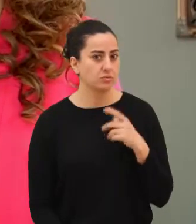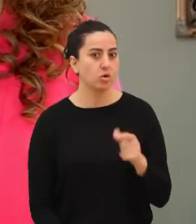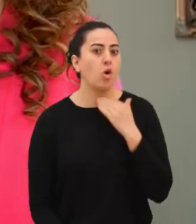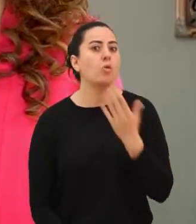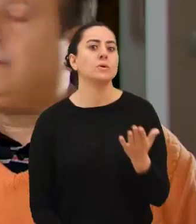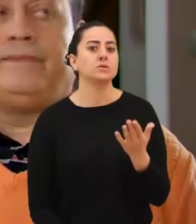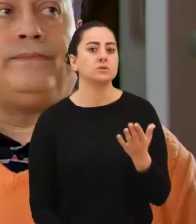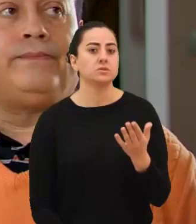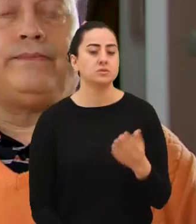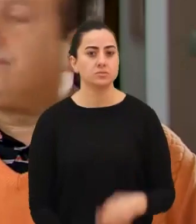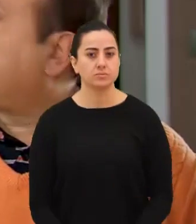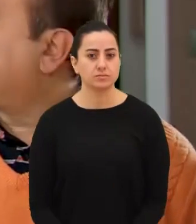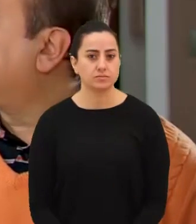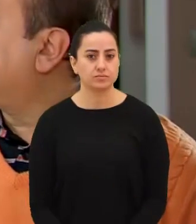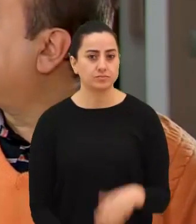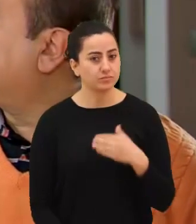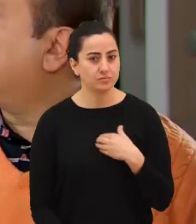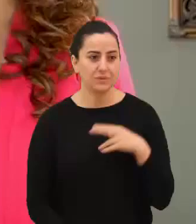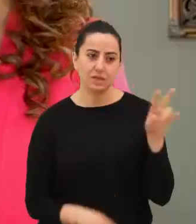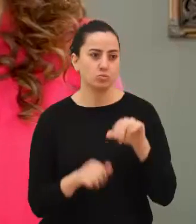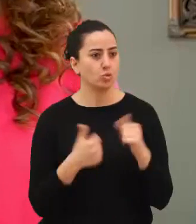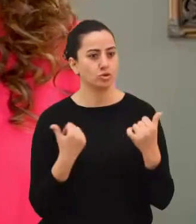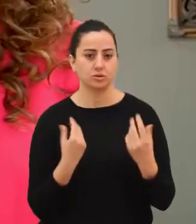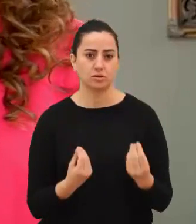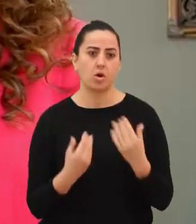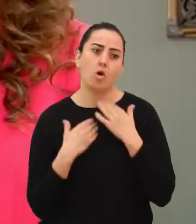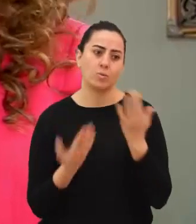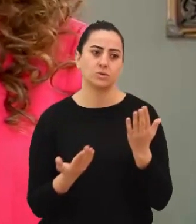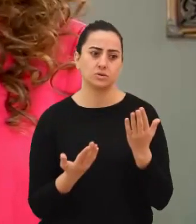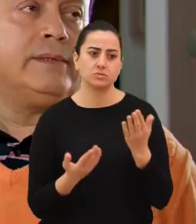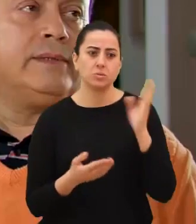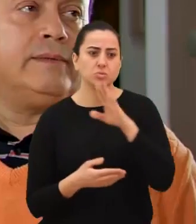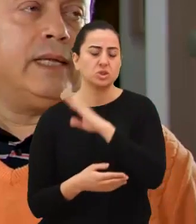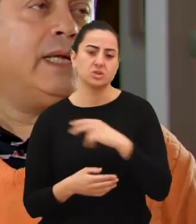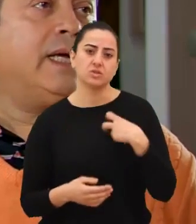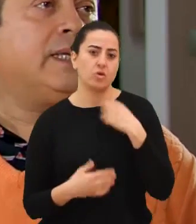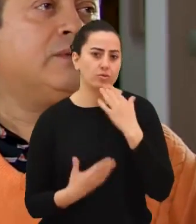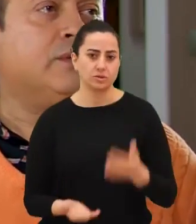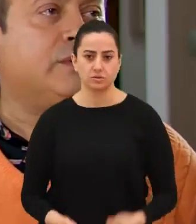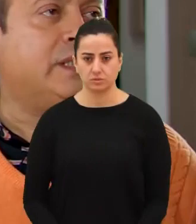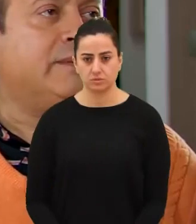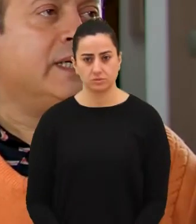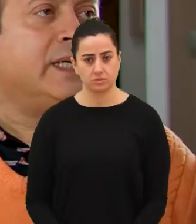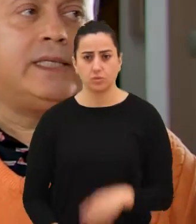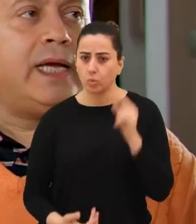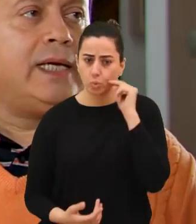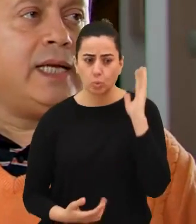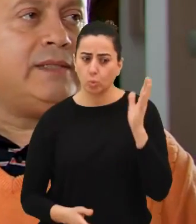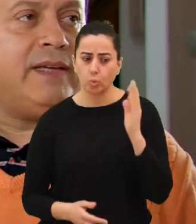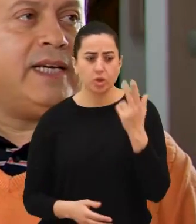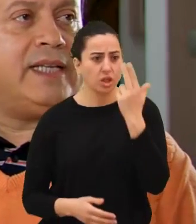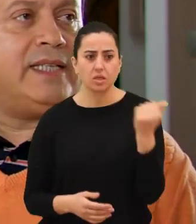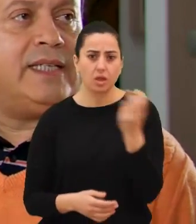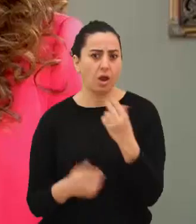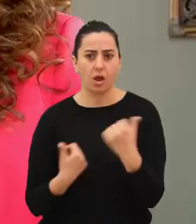olmaz. Ben diyorum ki boşansınlar. Bu ne ya? Her liman, her liman. Allah adam kunduz gibi. 7 tane karısı